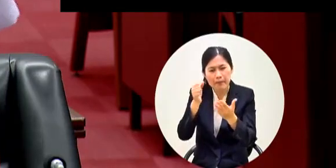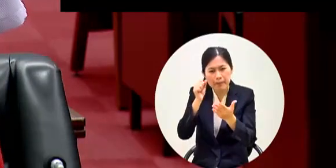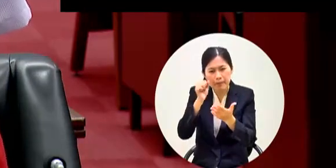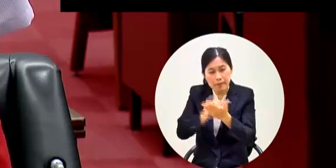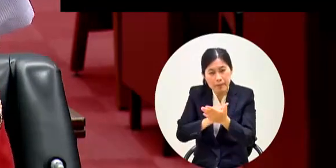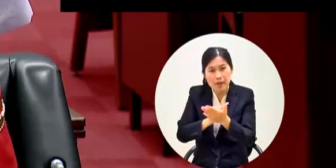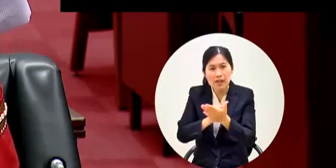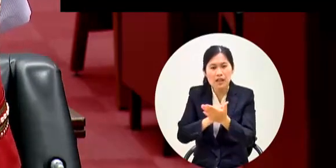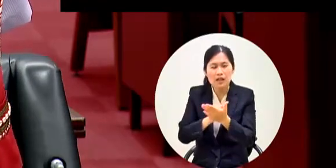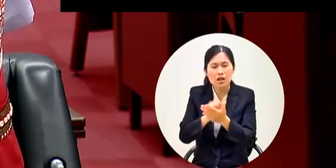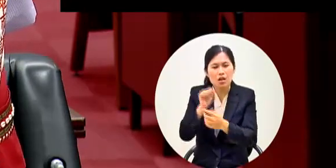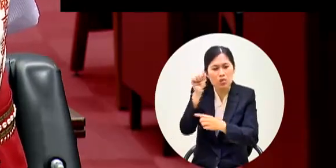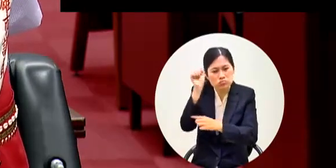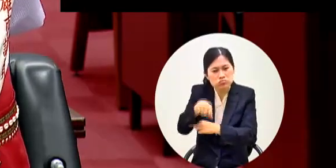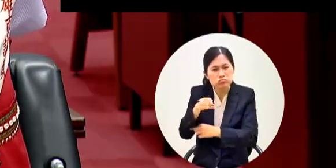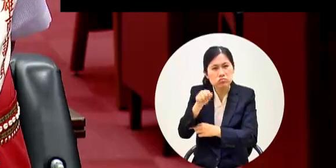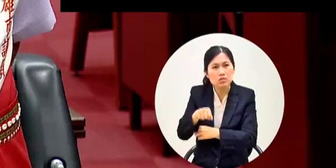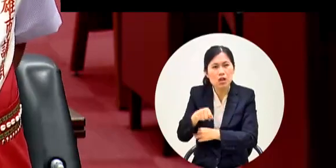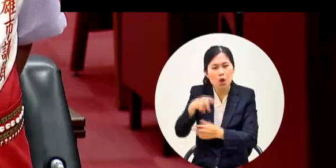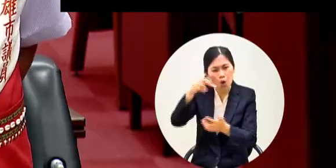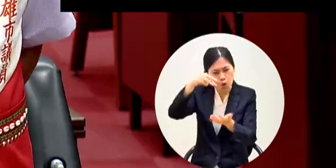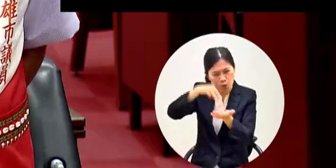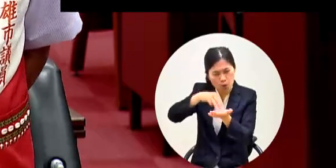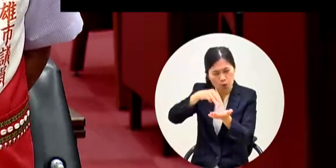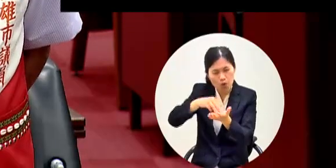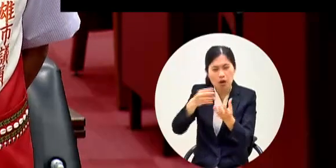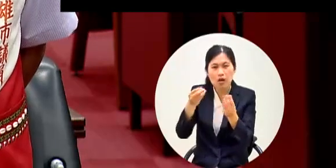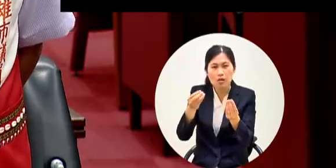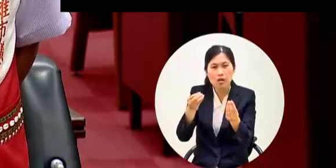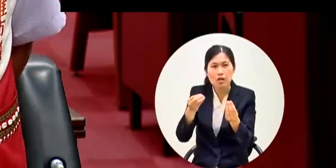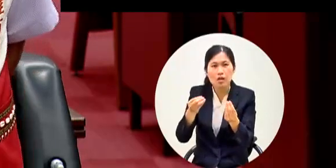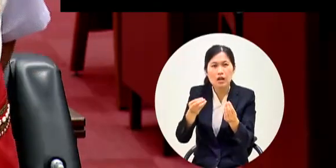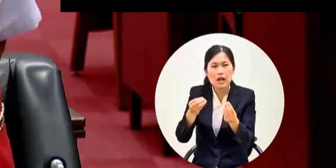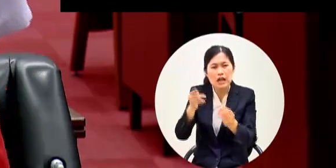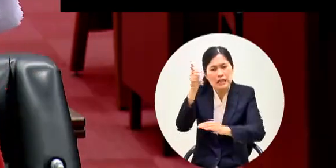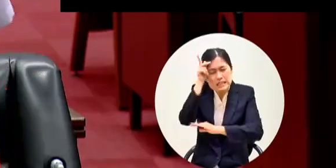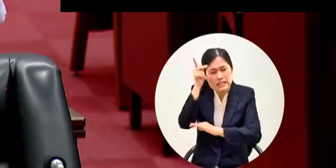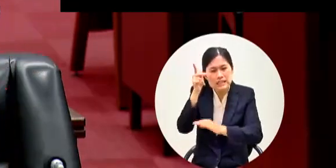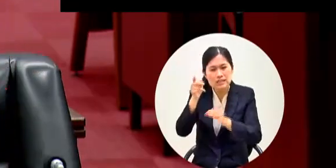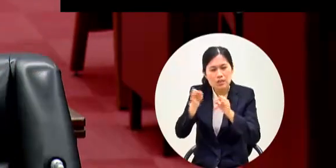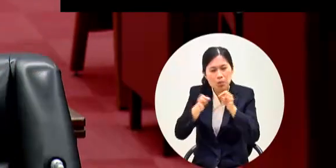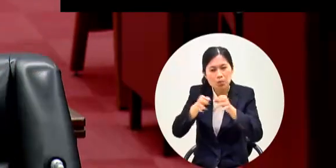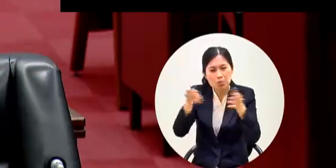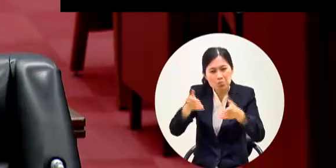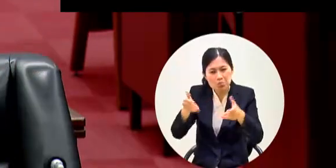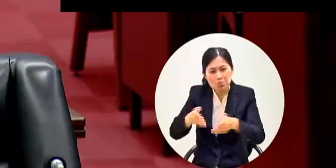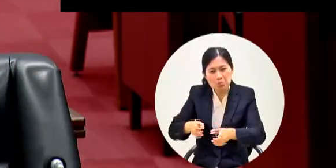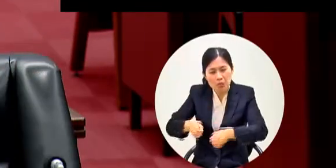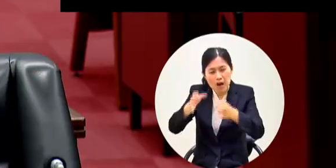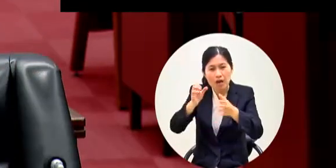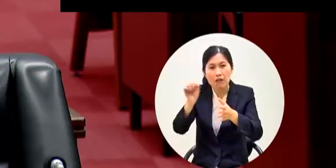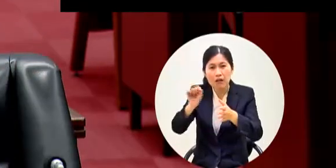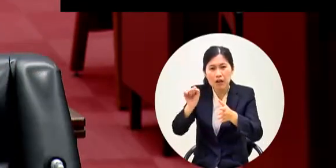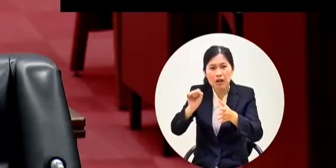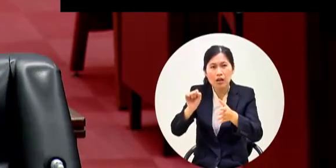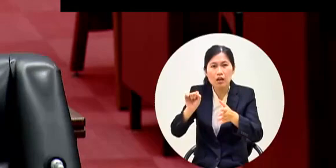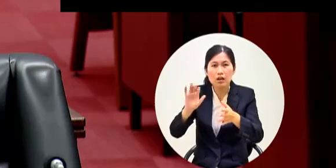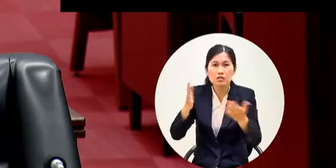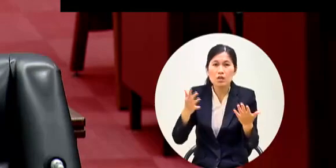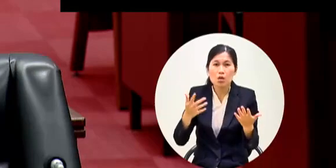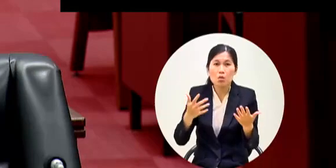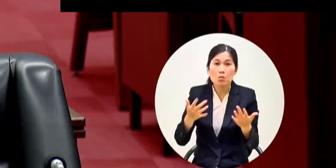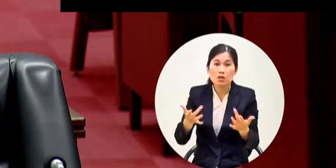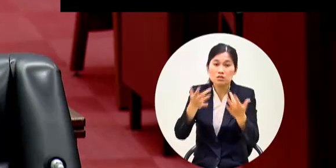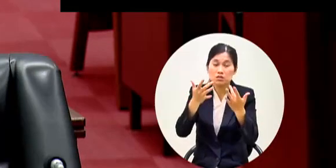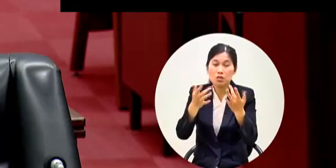然不能适度的做一个露营区，当然中央法规没